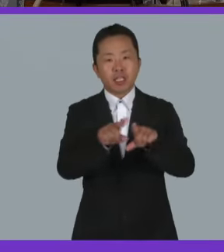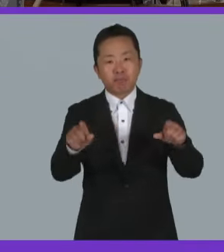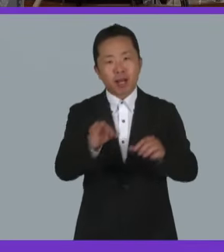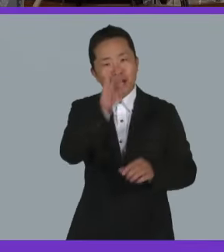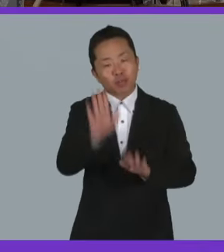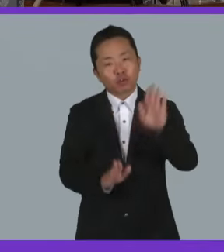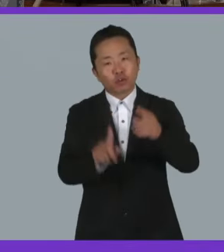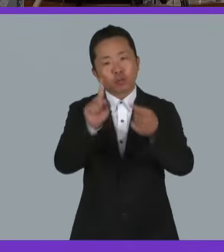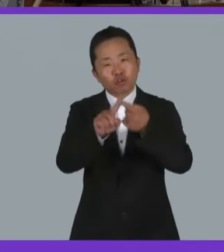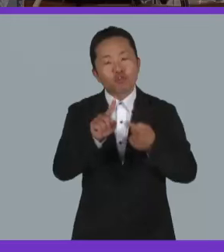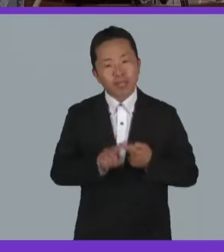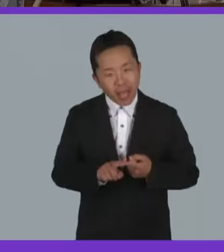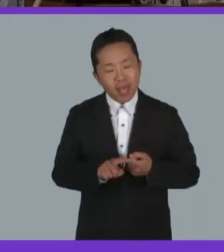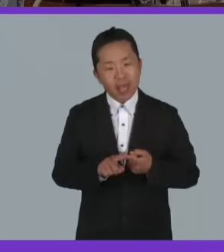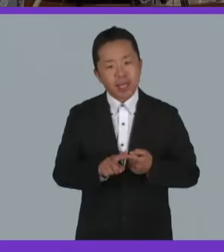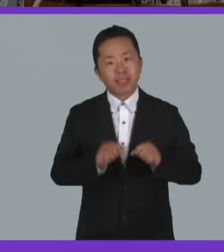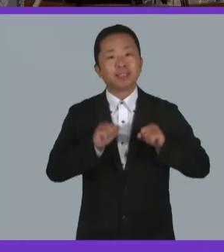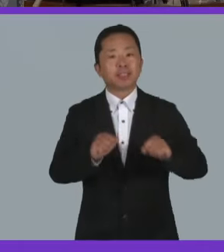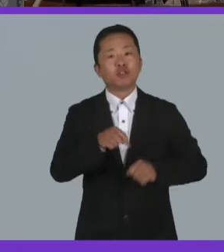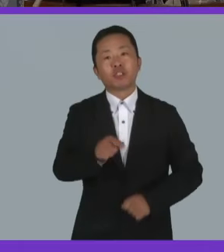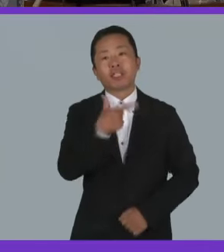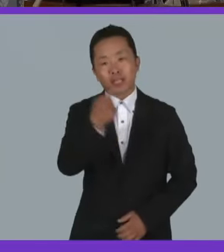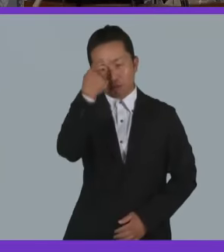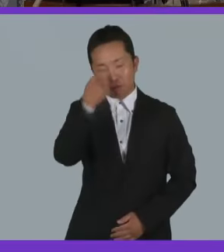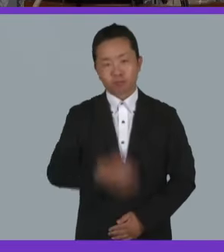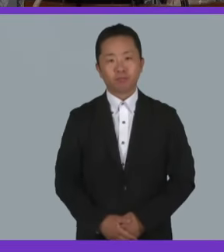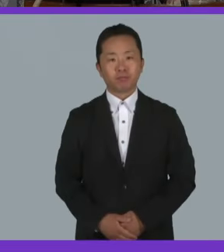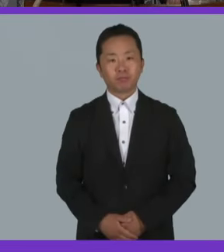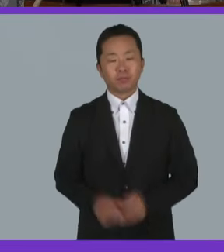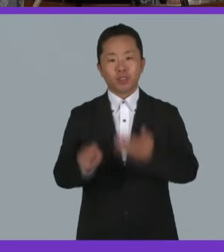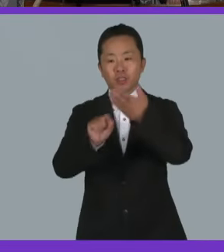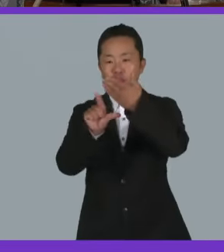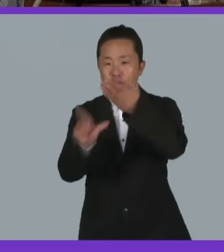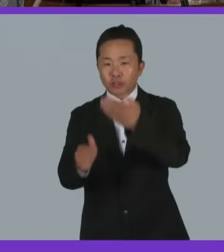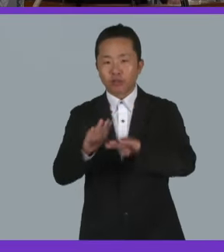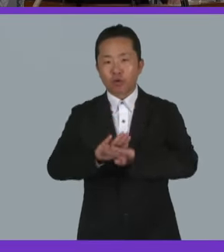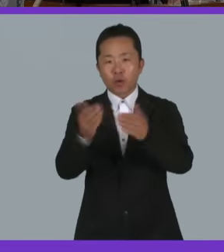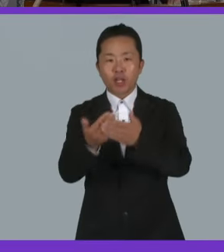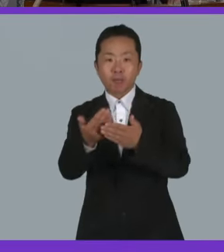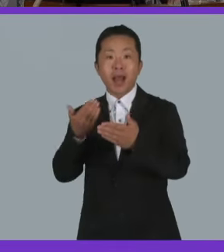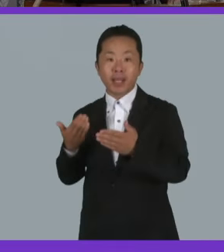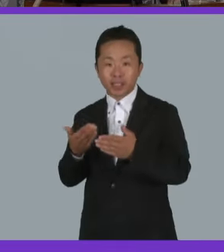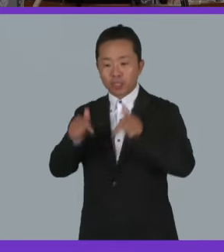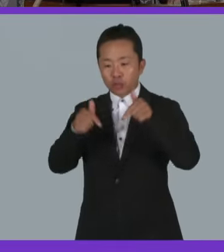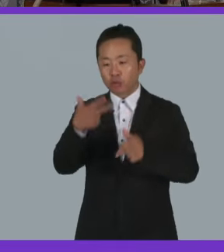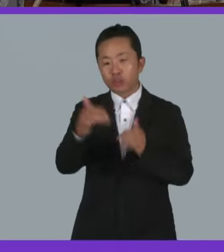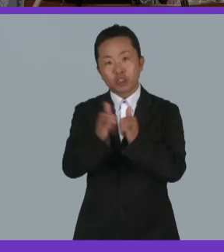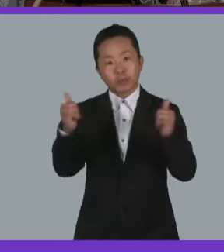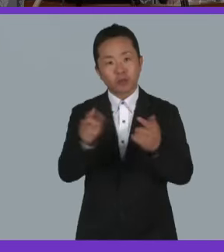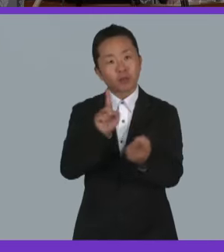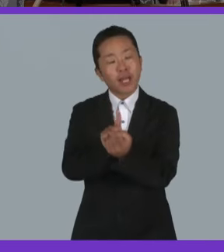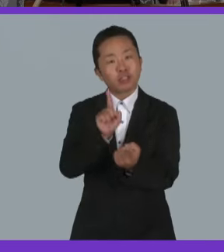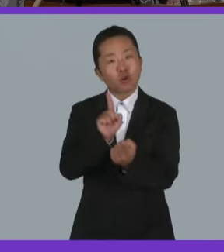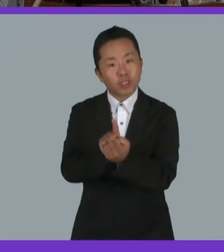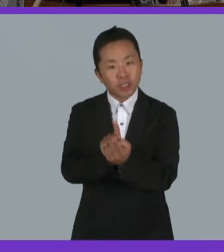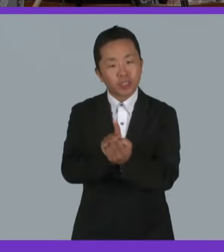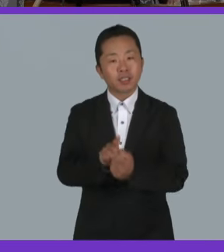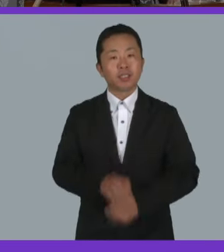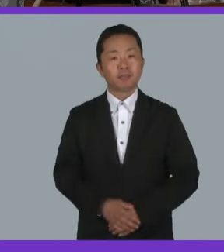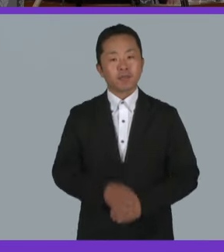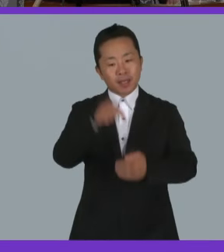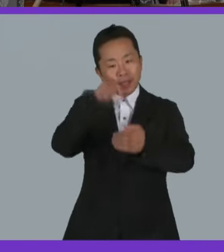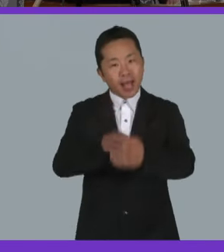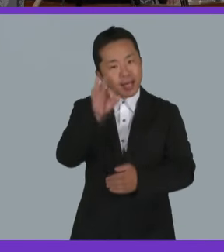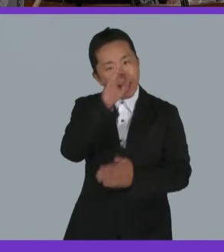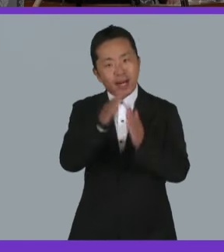て適切な方法で実施してまいります。9月の公開に先立ちまして、 京都市民の皆様を対象といたしました内